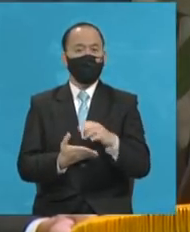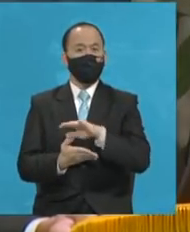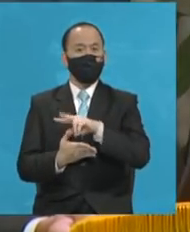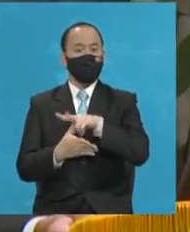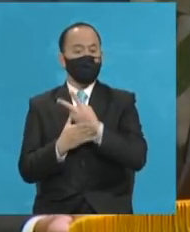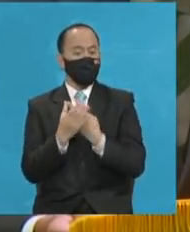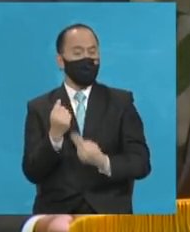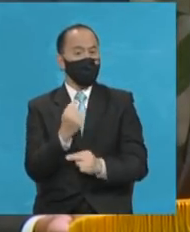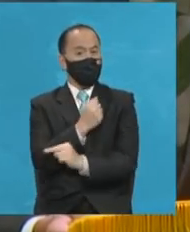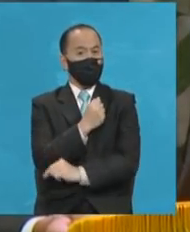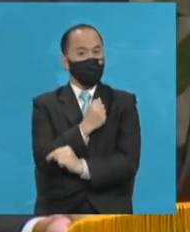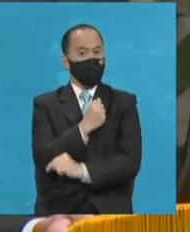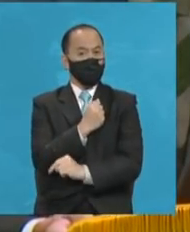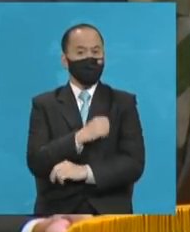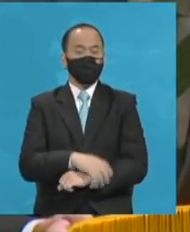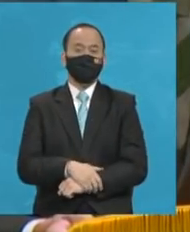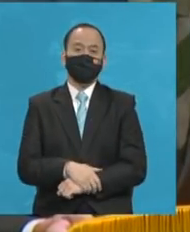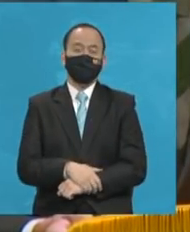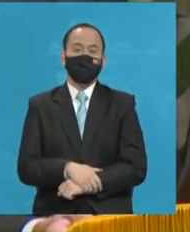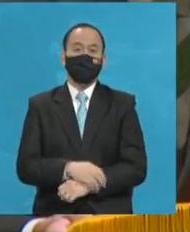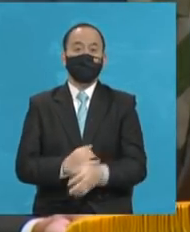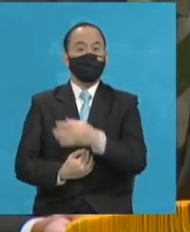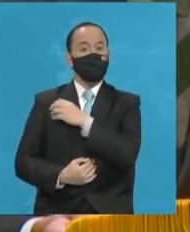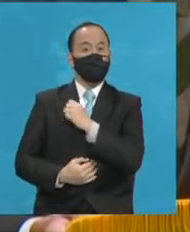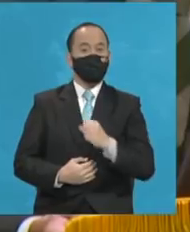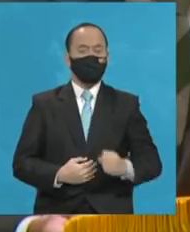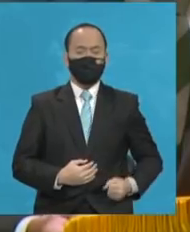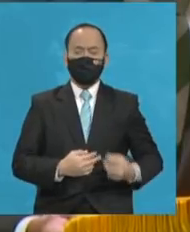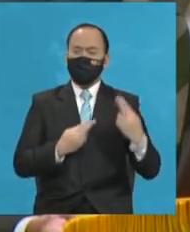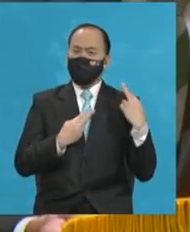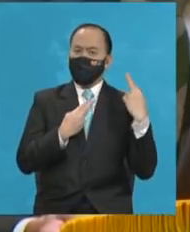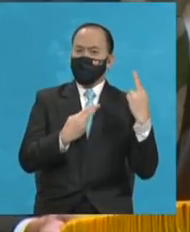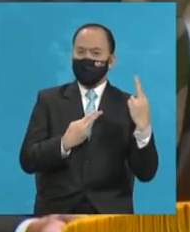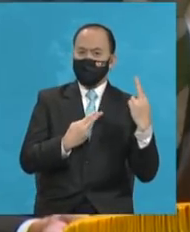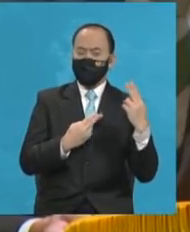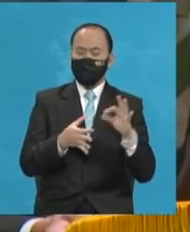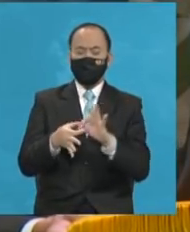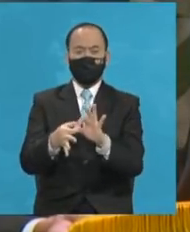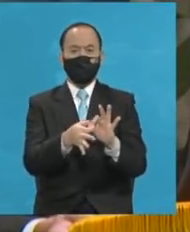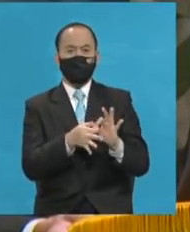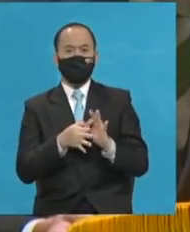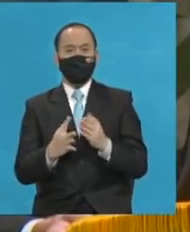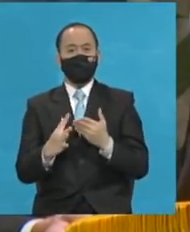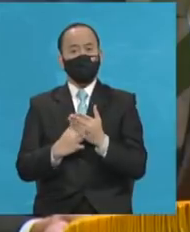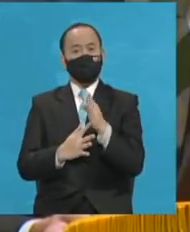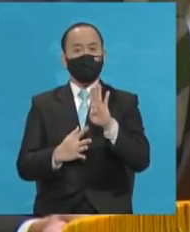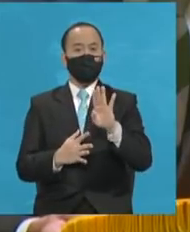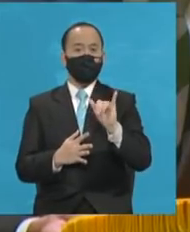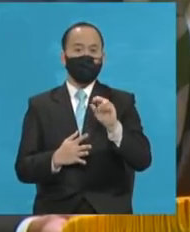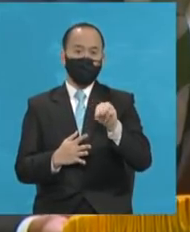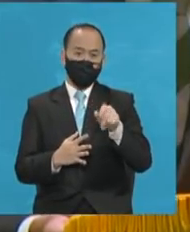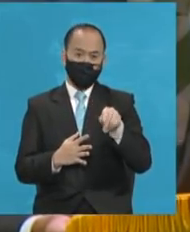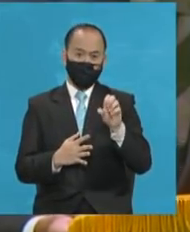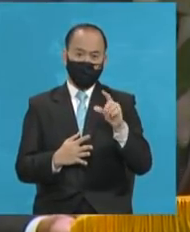negara bete juga berharap kerjasama menyeru IG Niaga